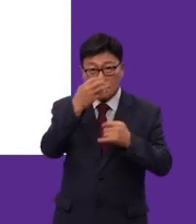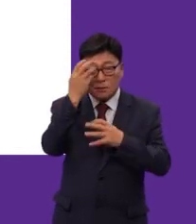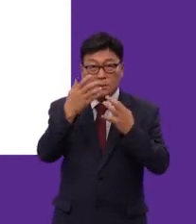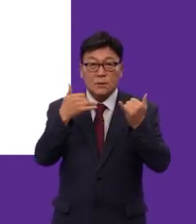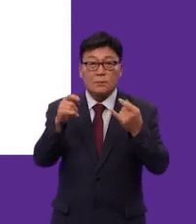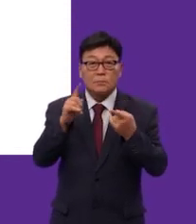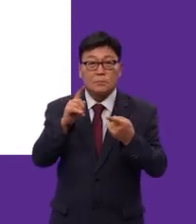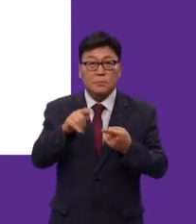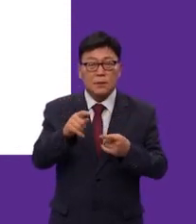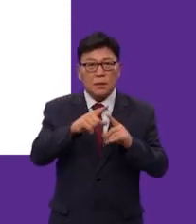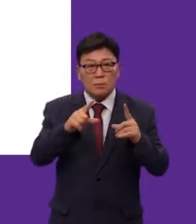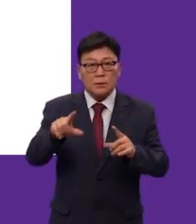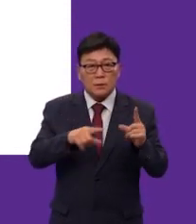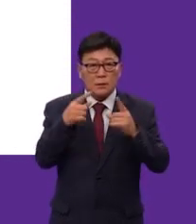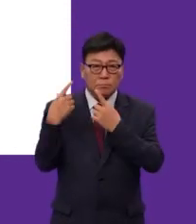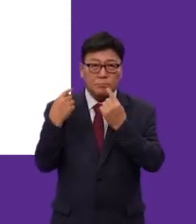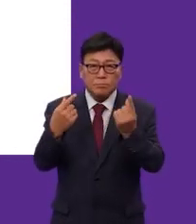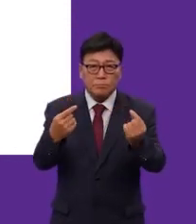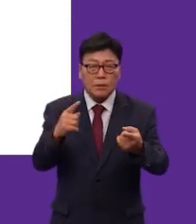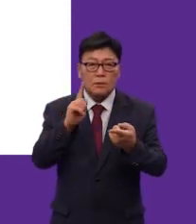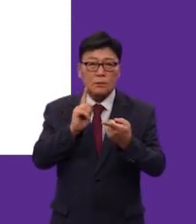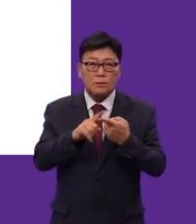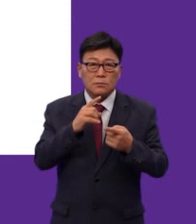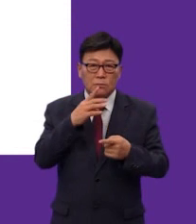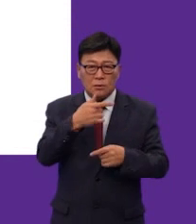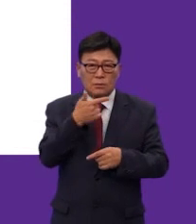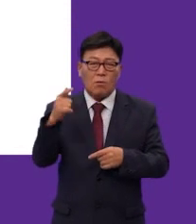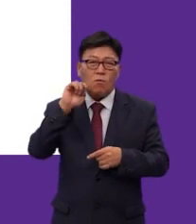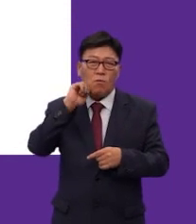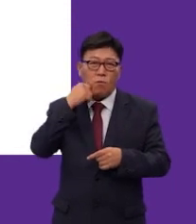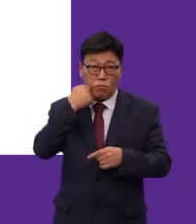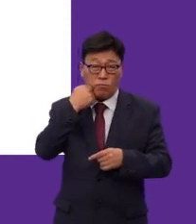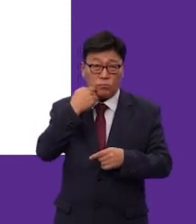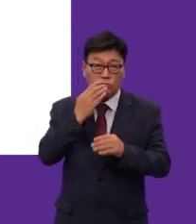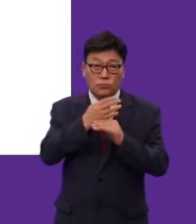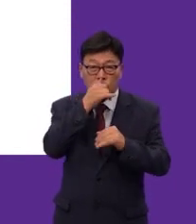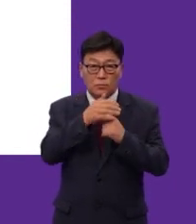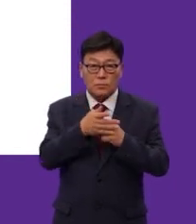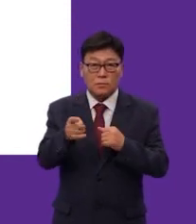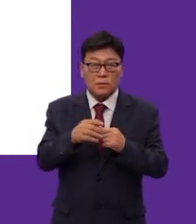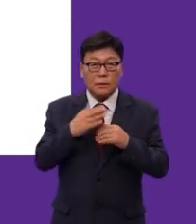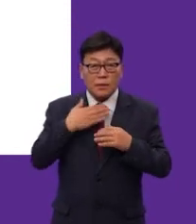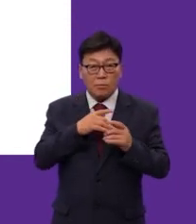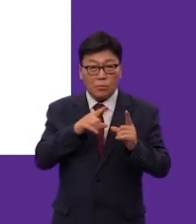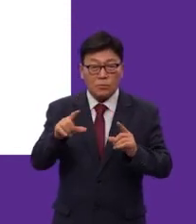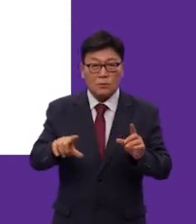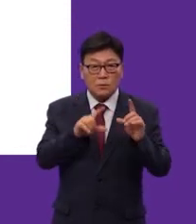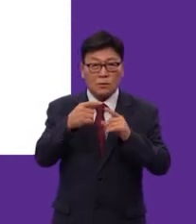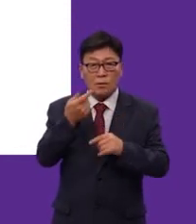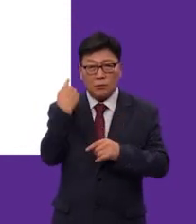청년들이 일상을 좀 유지하는 것만으로도 큰 어려움에 처해 있습니다. 나의 일상을 어제와